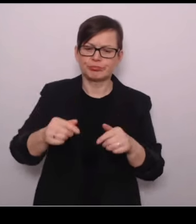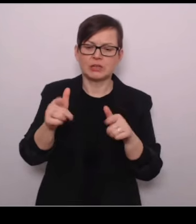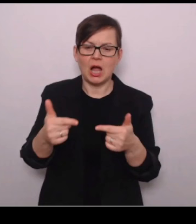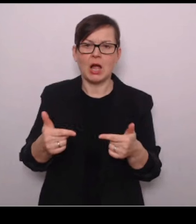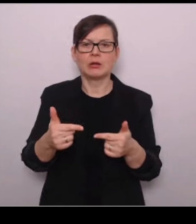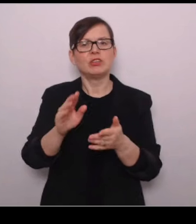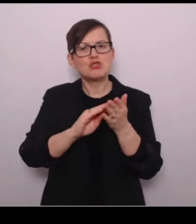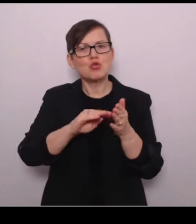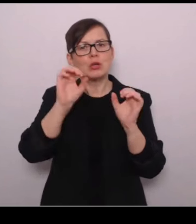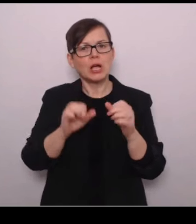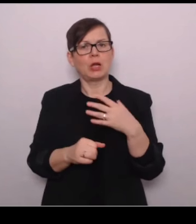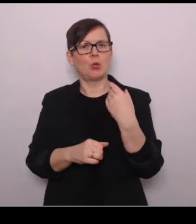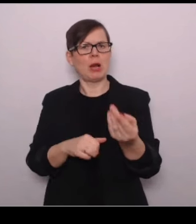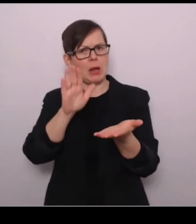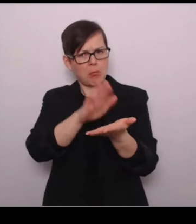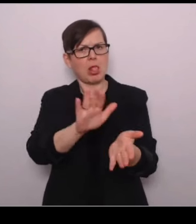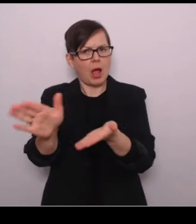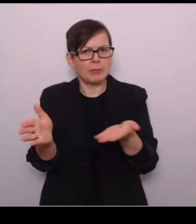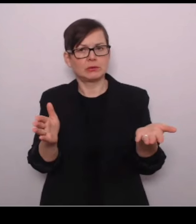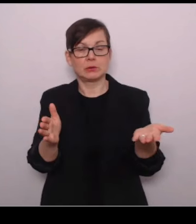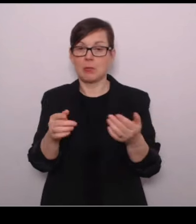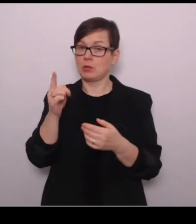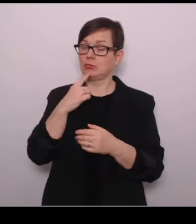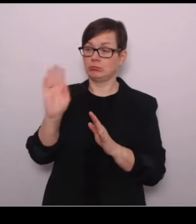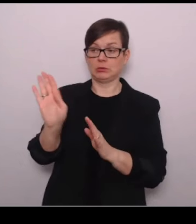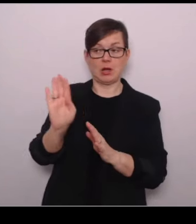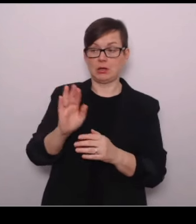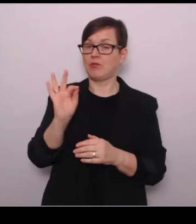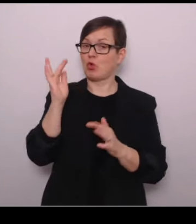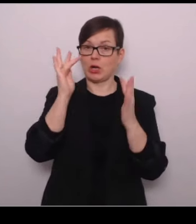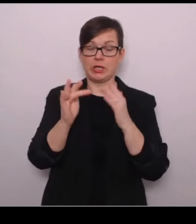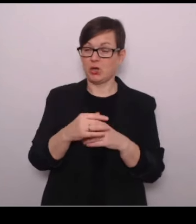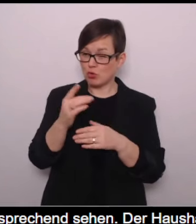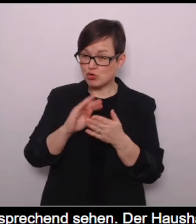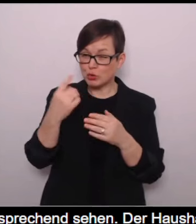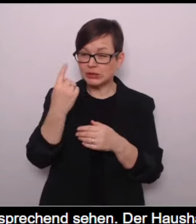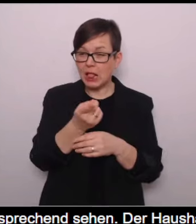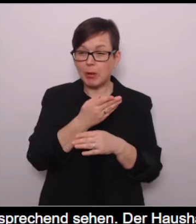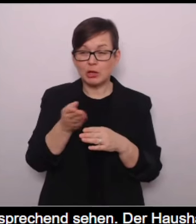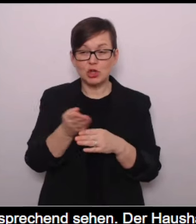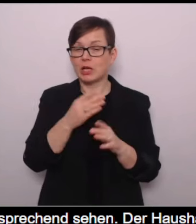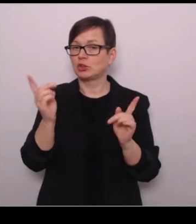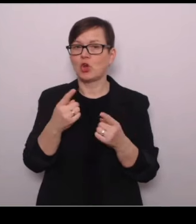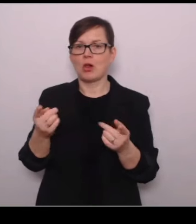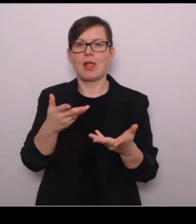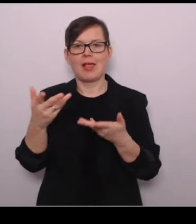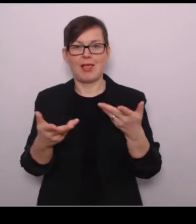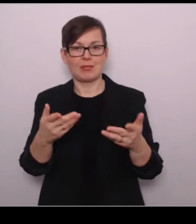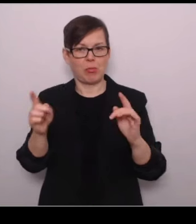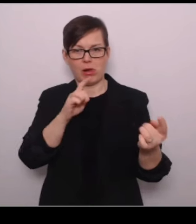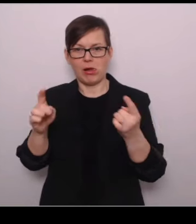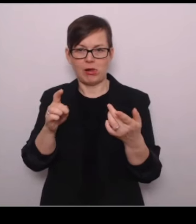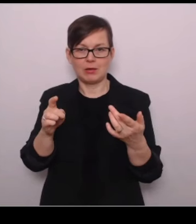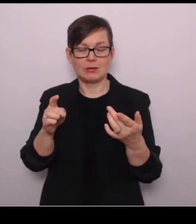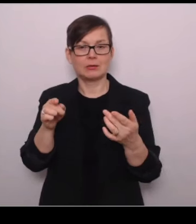Religion erwähnt, sozusagen, das nicht als es soll, sondern man soll es den Schulen überlassen. Das haben Sie relativ schnell, die CSU, Florian Herrmann, zumindest bei